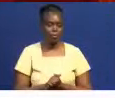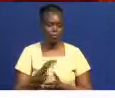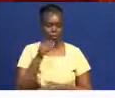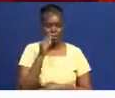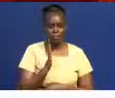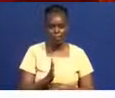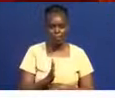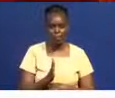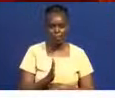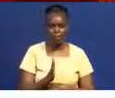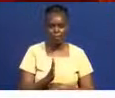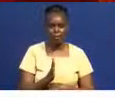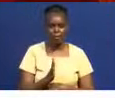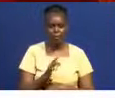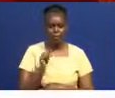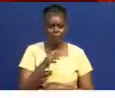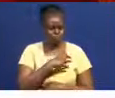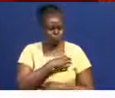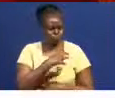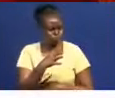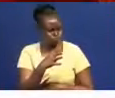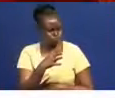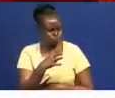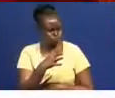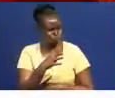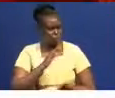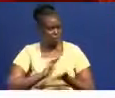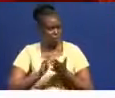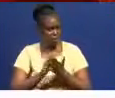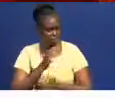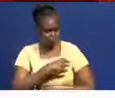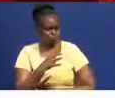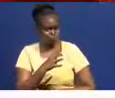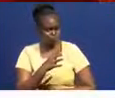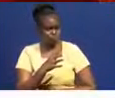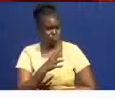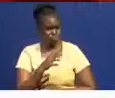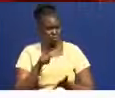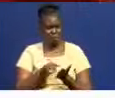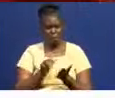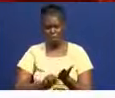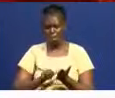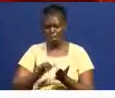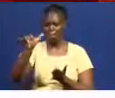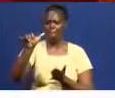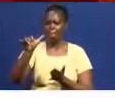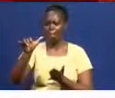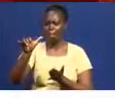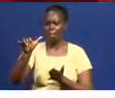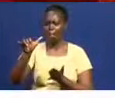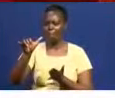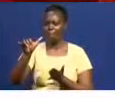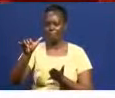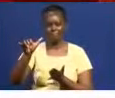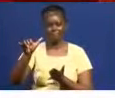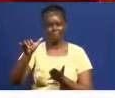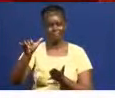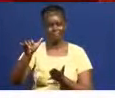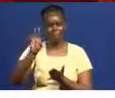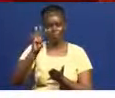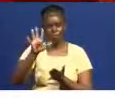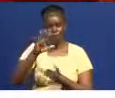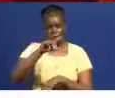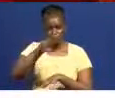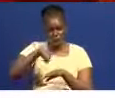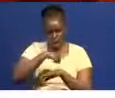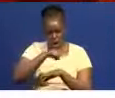Bwana Spika, utajiri huu ambao unaupata kighafla, kama ambao umechukua ndege unaruka juu unakuwa tajiri mara moja na dakika 45